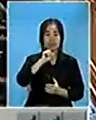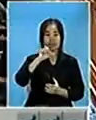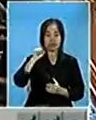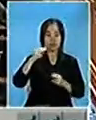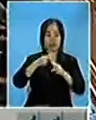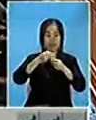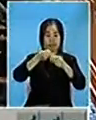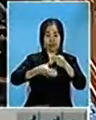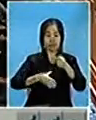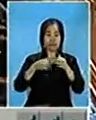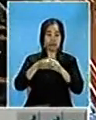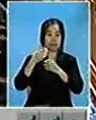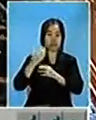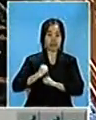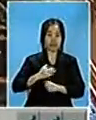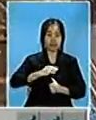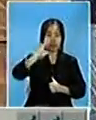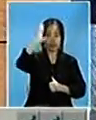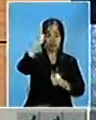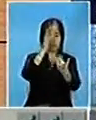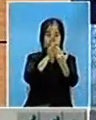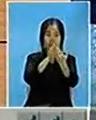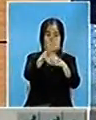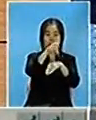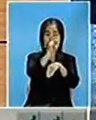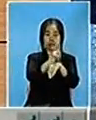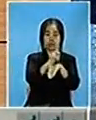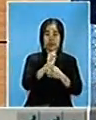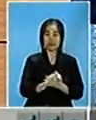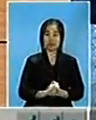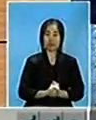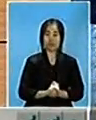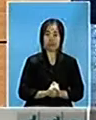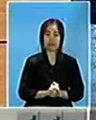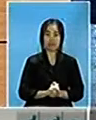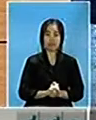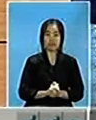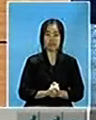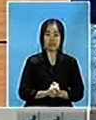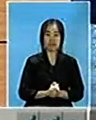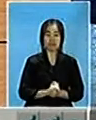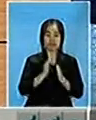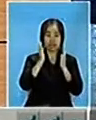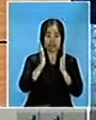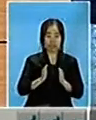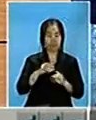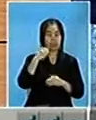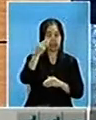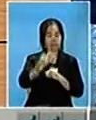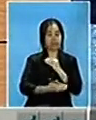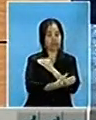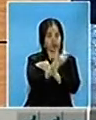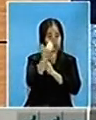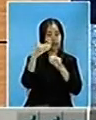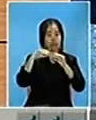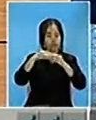รคประชาธิปัตย์ขอประท้วงท่านประธานท่านประธานครับควรเปิดโอกาสให้กับฝ่ายค้าน